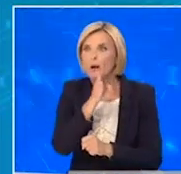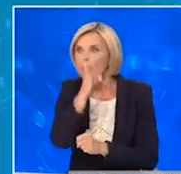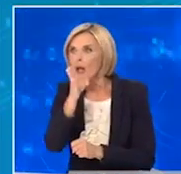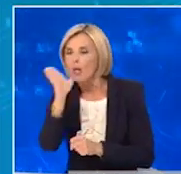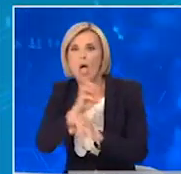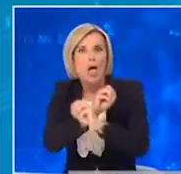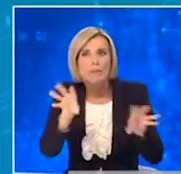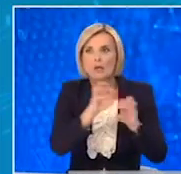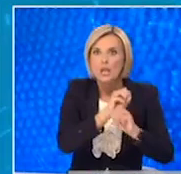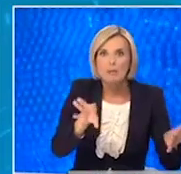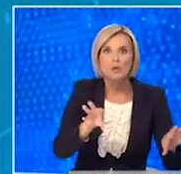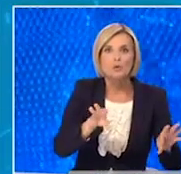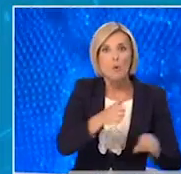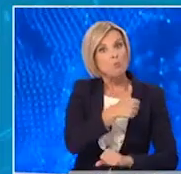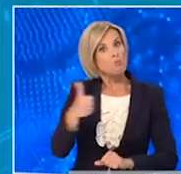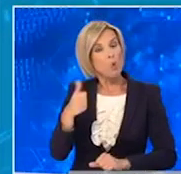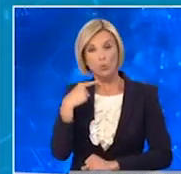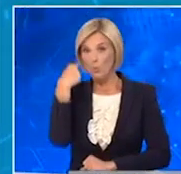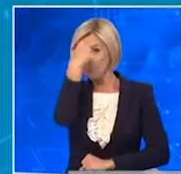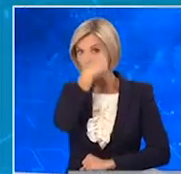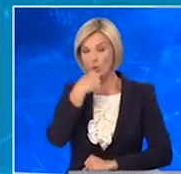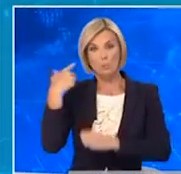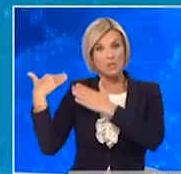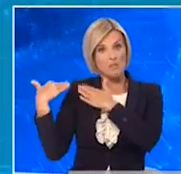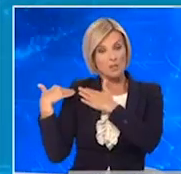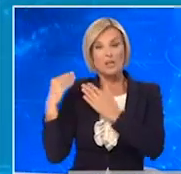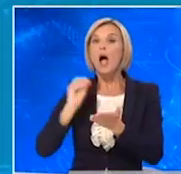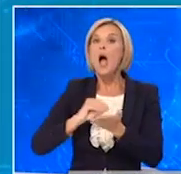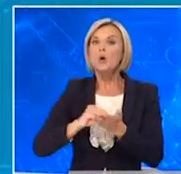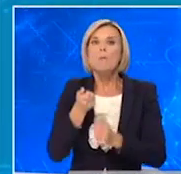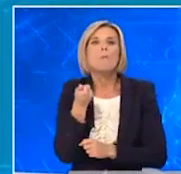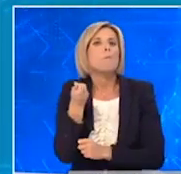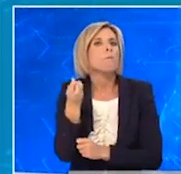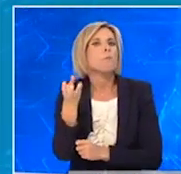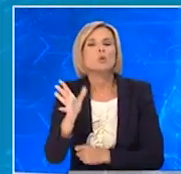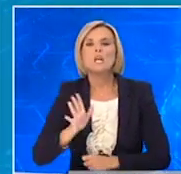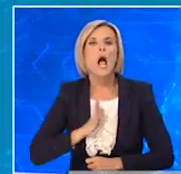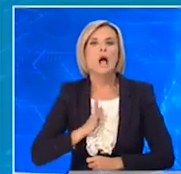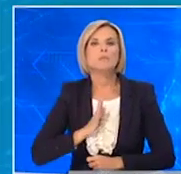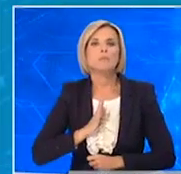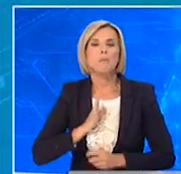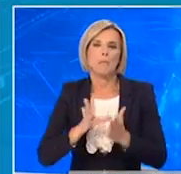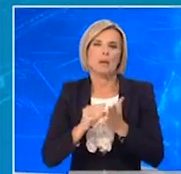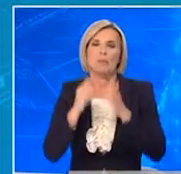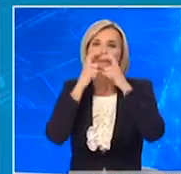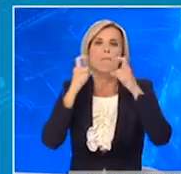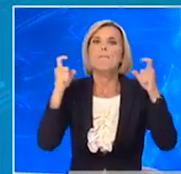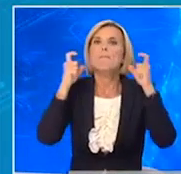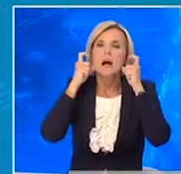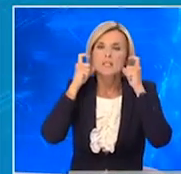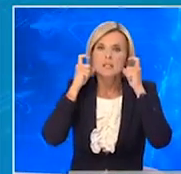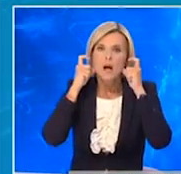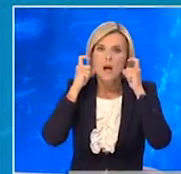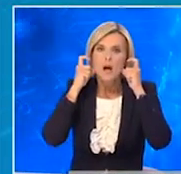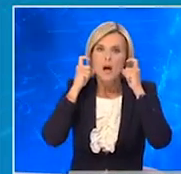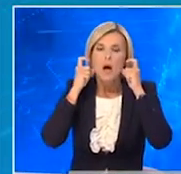το πού βρίσκονται τα κρούσματα δηλαδή. Ακόμη θα ήθελα να σας ρωτήσω ποια είναι τα αριθμητικά όρια των αντιμέτρων, όπως η χρήση μάσκας, ώστε να επιστρέψουμε